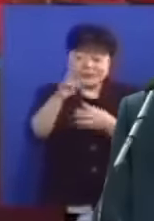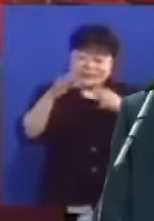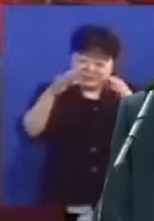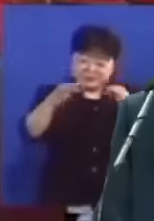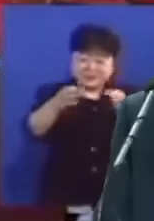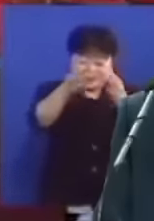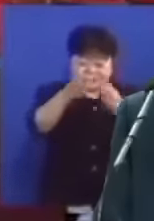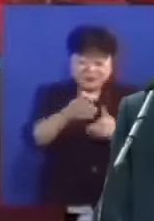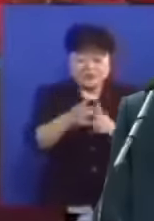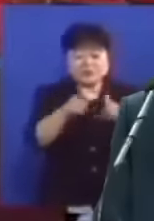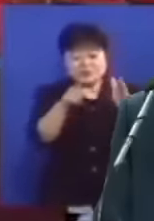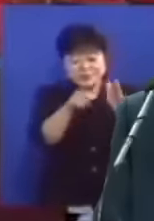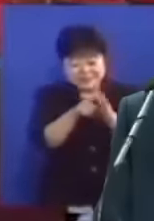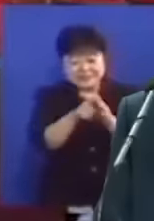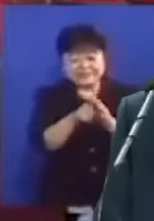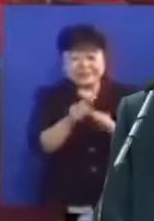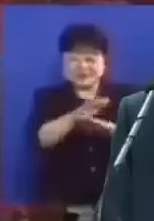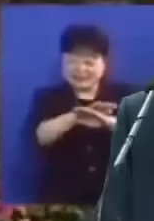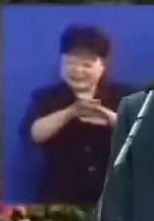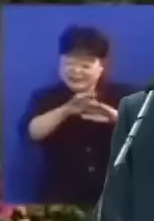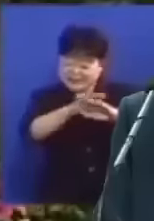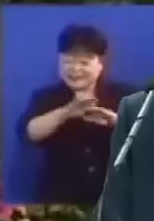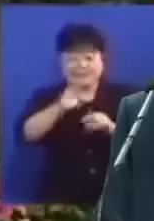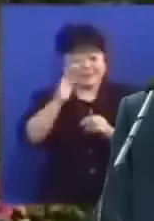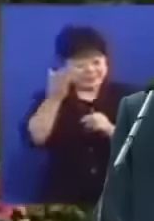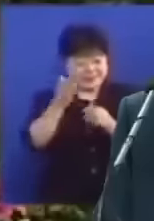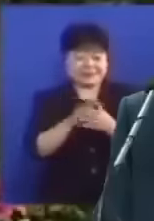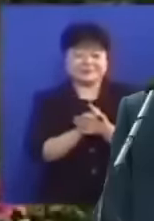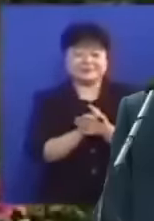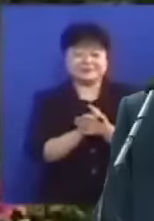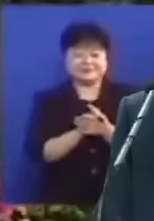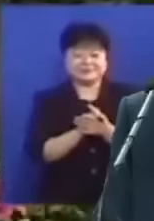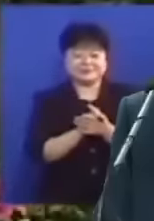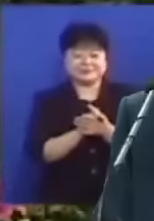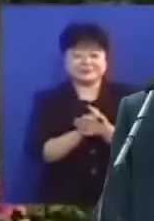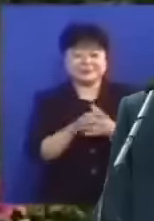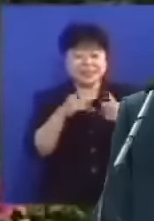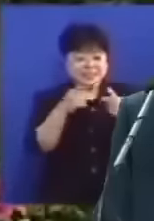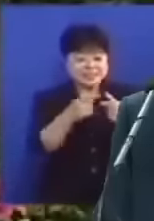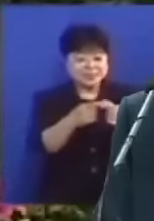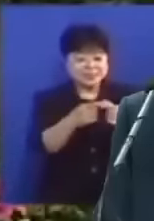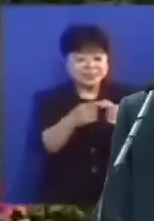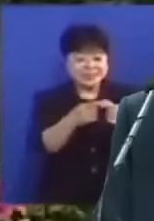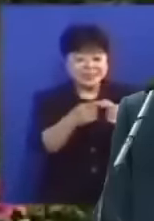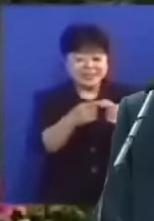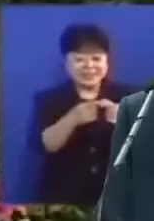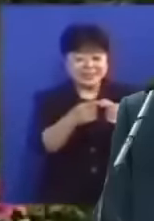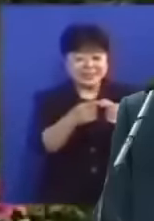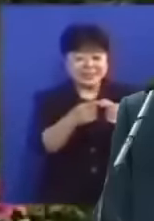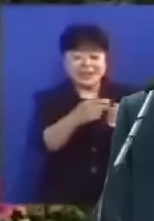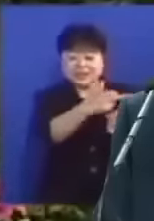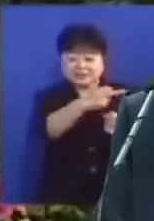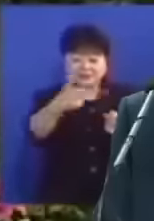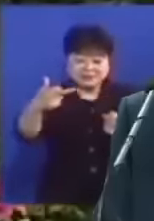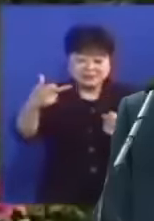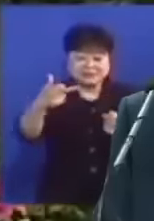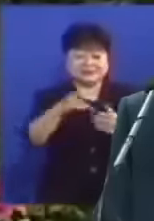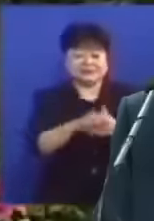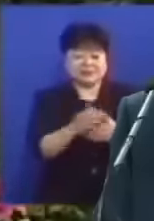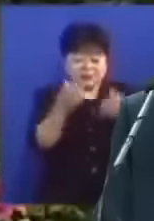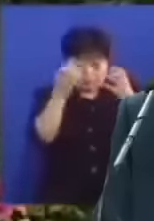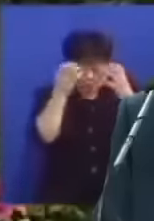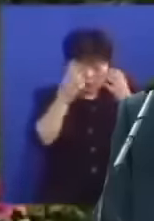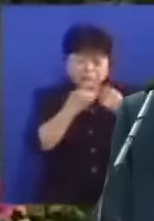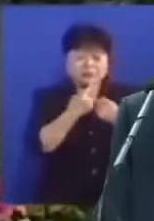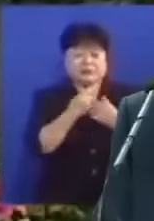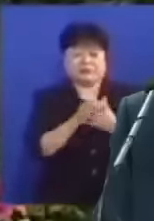찬미를 통해서 우리 예수 믿는 사람은 이런 고통을 이겨낼 수 있는 것입니다. 첫째로 큰